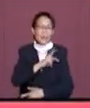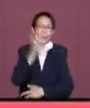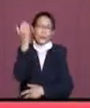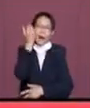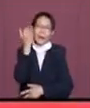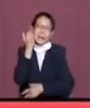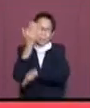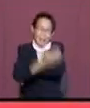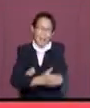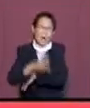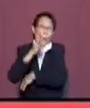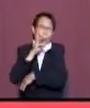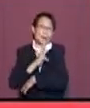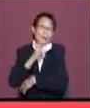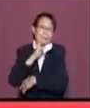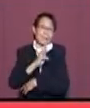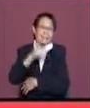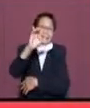negara.